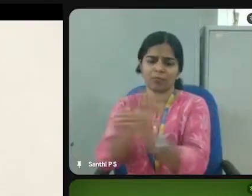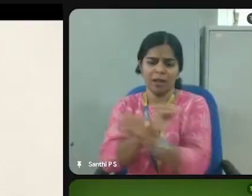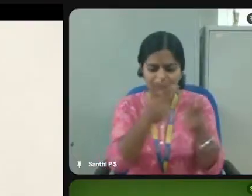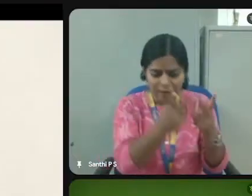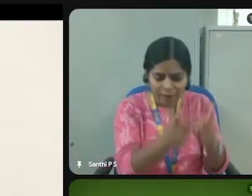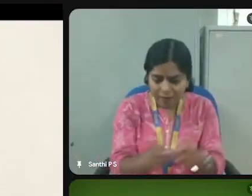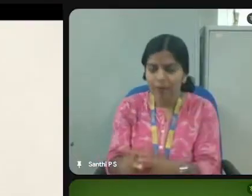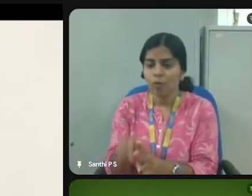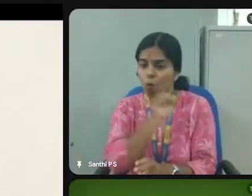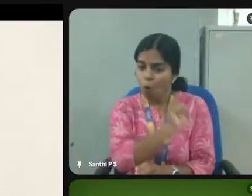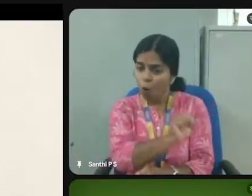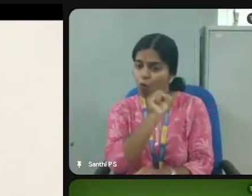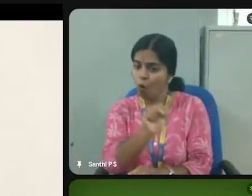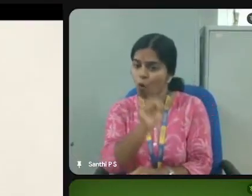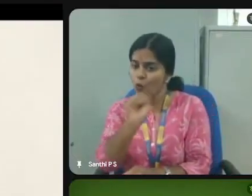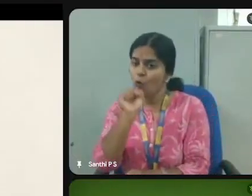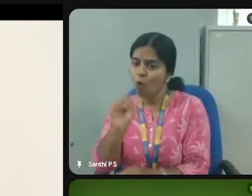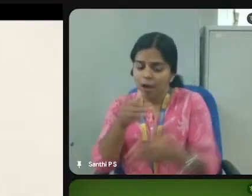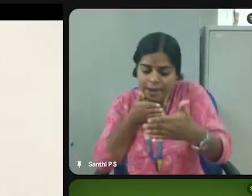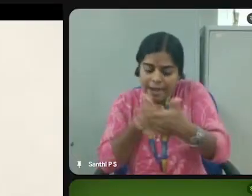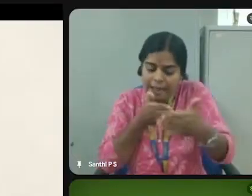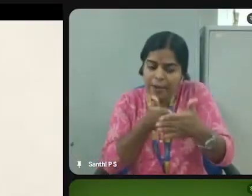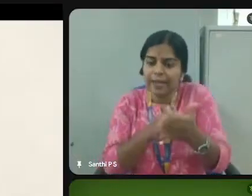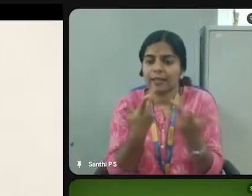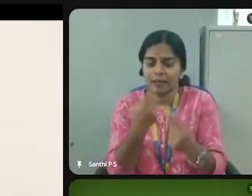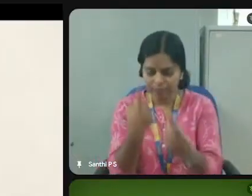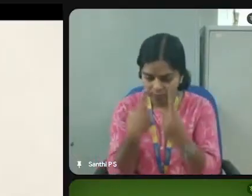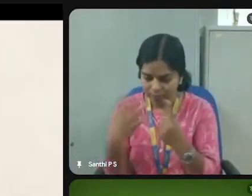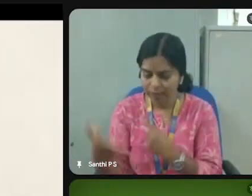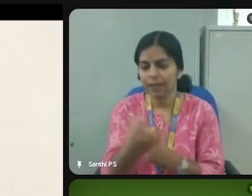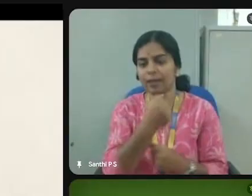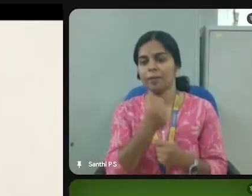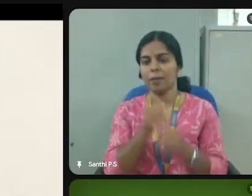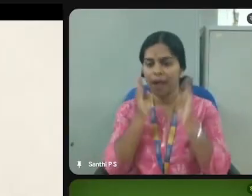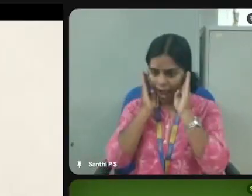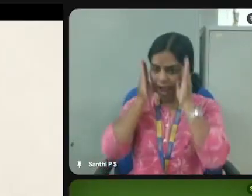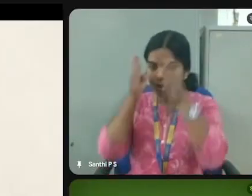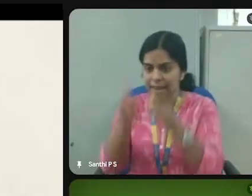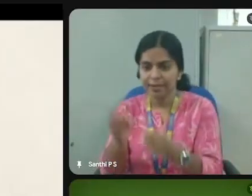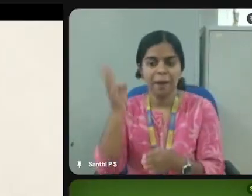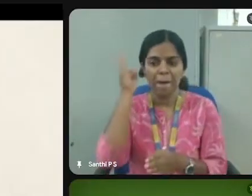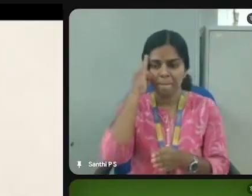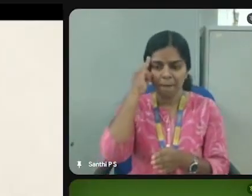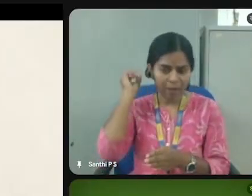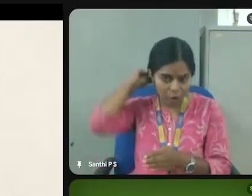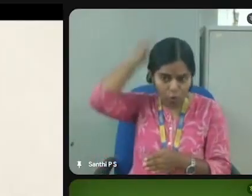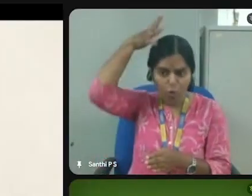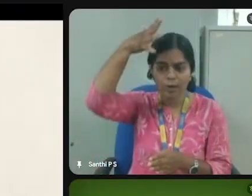അവരുടെ ഏരിയ ഓഫ് ഡിഫിക്കൽട്ടി നമ്മൾ ഐഡന്റിഫൈ ചെയ്യുന്നു. അപ്പോൾ അതിൽ അറ്റൻഷൻ, മെമ്മറി പോലെയുള്ള കോഗ്നിറ്റീവ് ആയിട്ടുള്ള